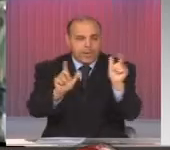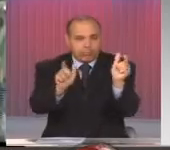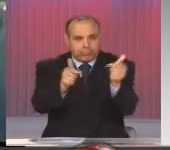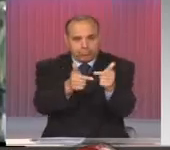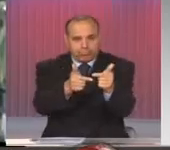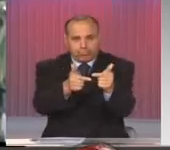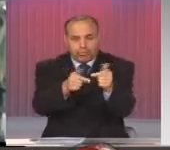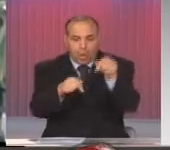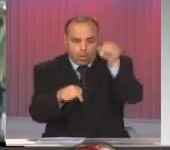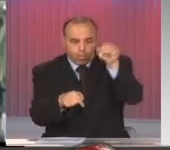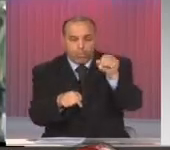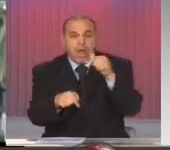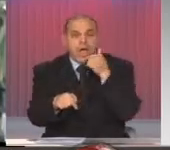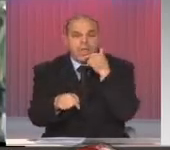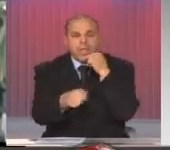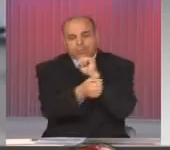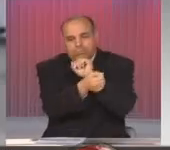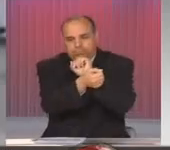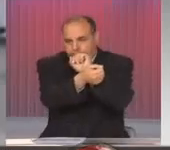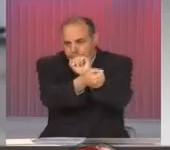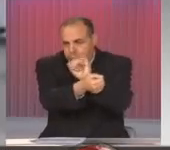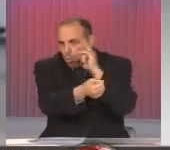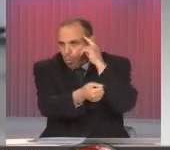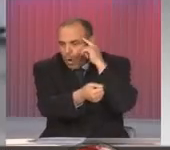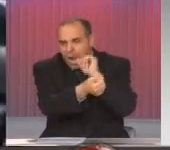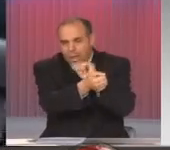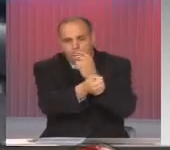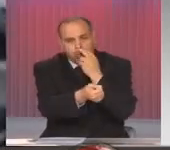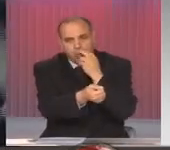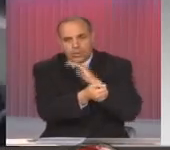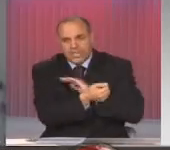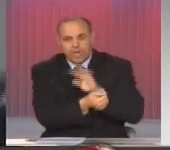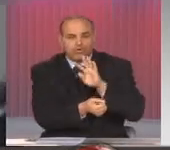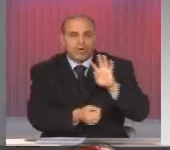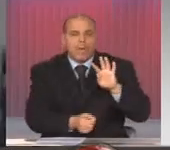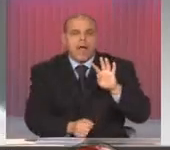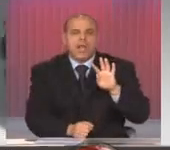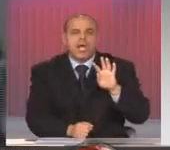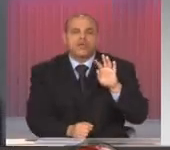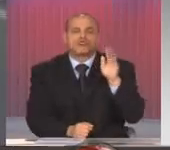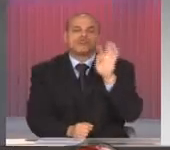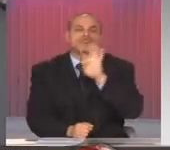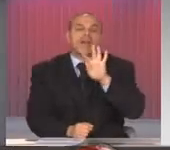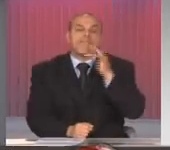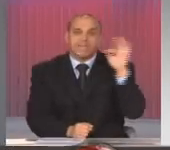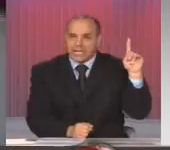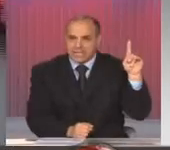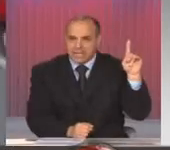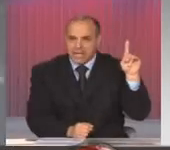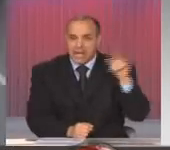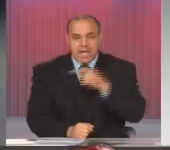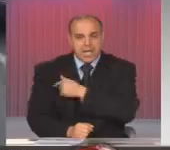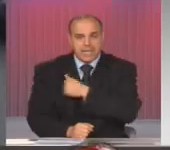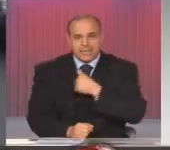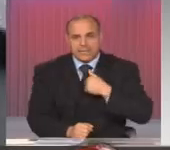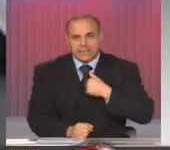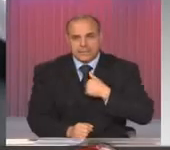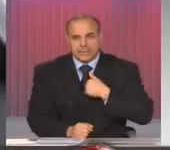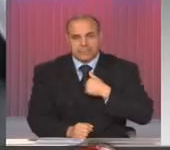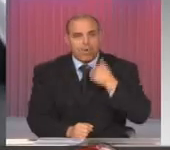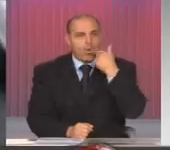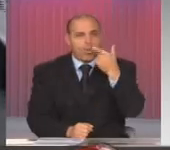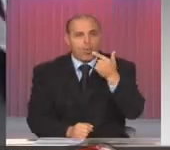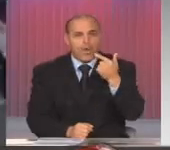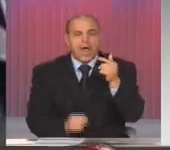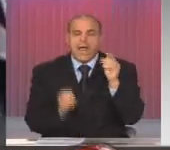في الهجوم سلم نفسه عن طواعية إلى الشرطة في شمال شرق فرنسا بعدما رأى أن اسمه يتم تناقله على